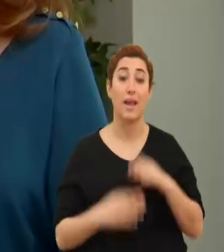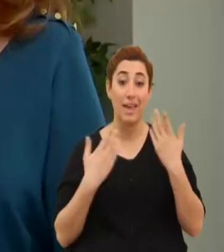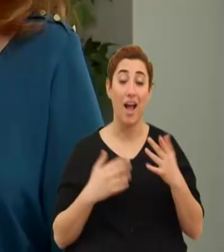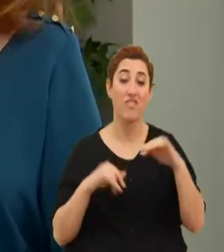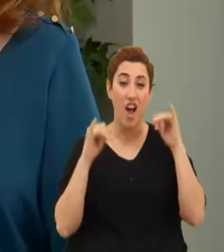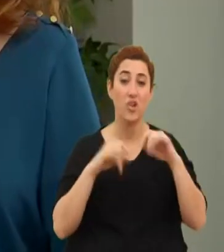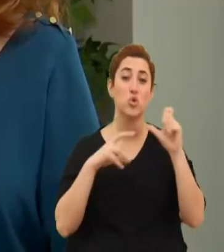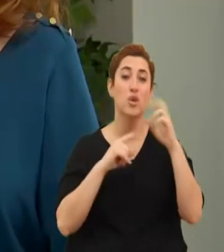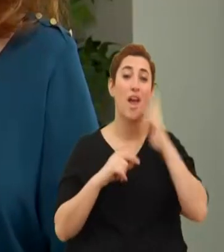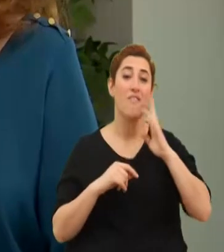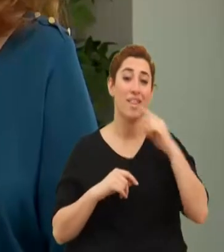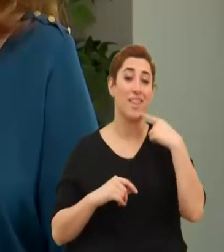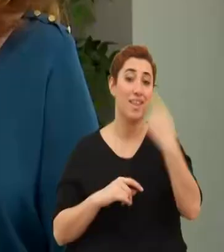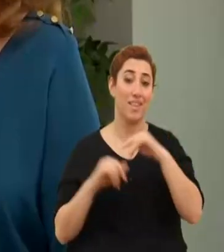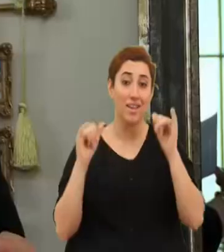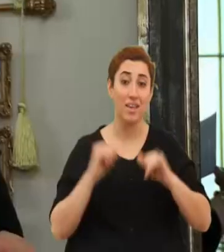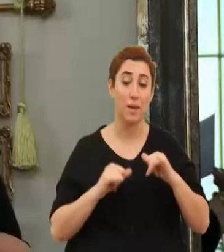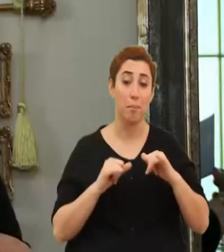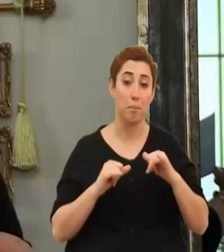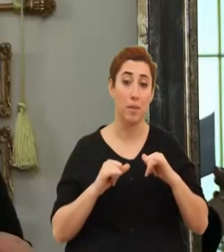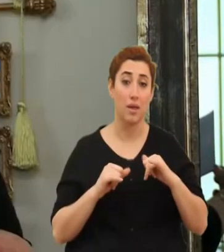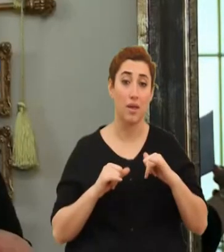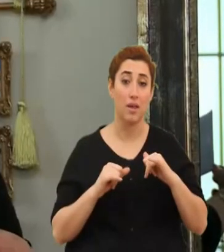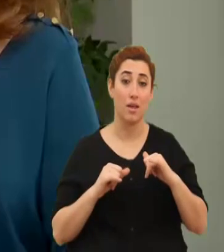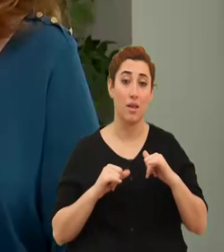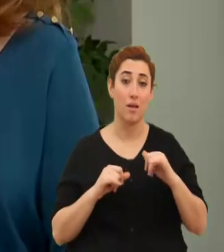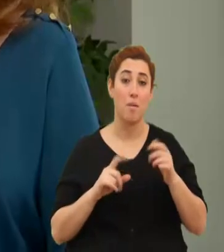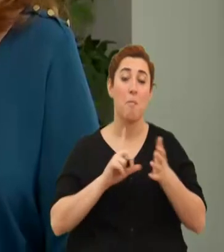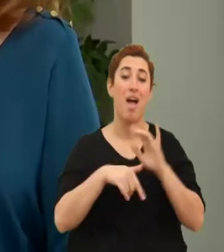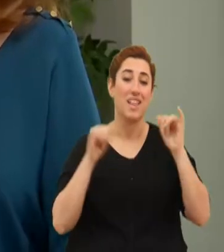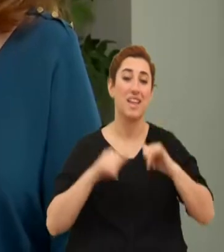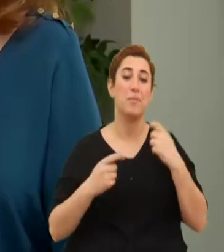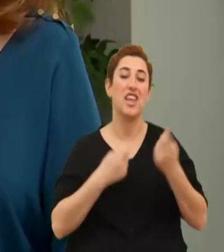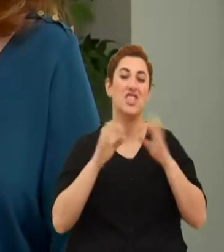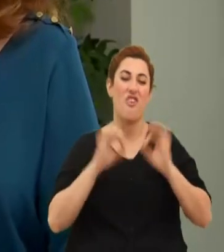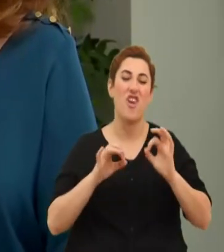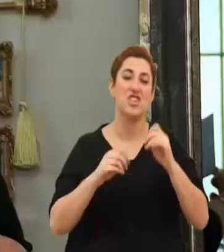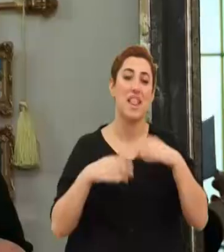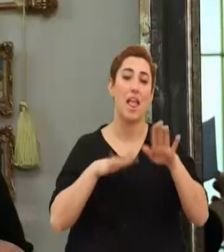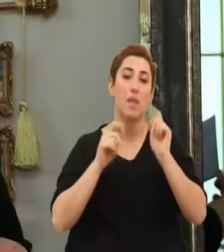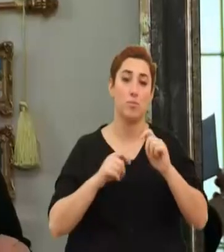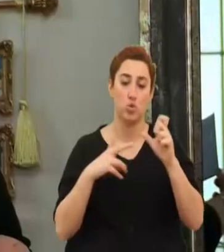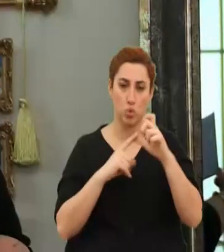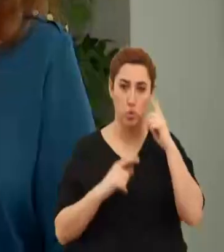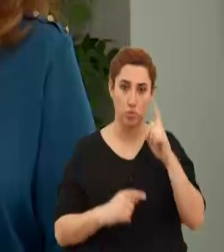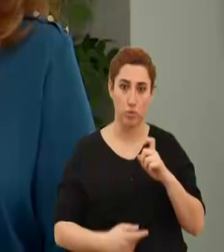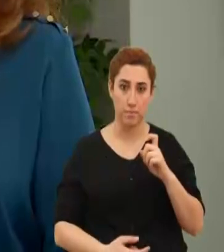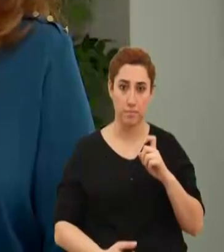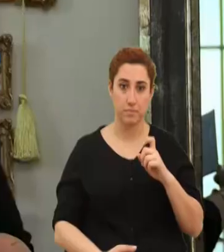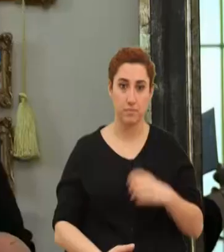Yani aynı Şükrü Efendi'nin dediği gibi... bal gibi iş yavaşlatma eylemi yapıyorsun. Şükrü mü?